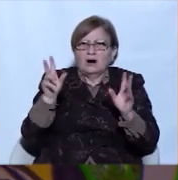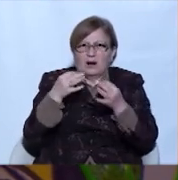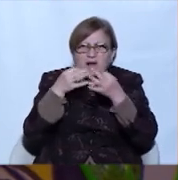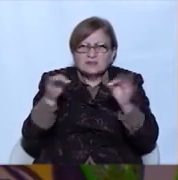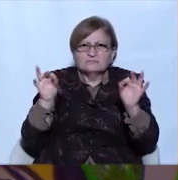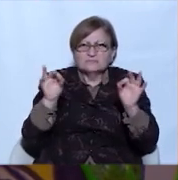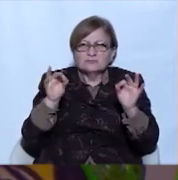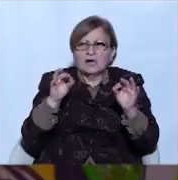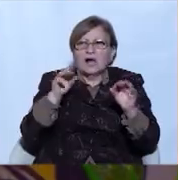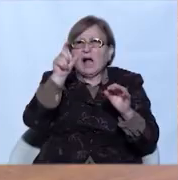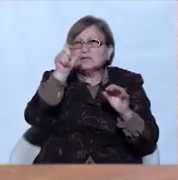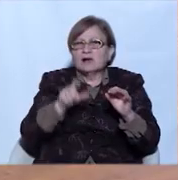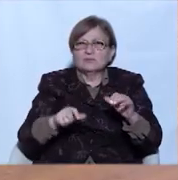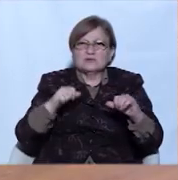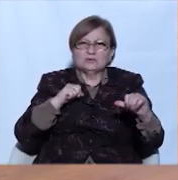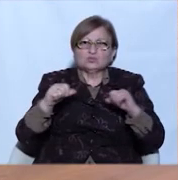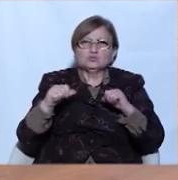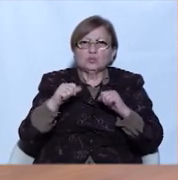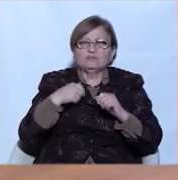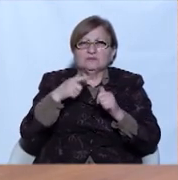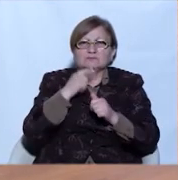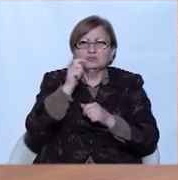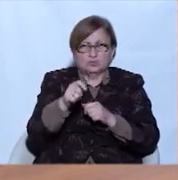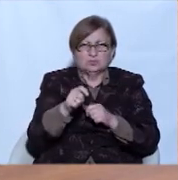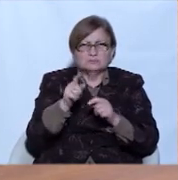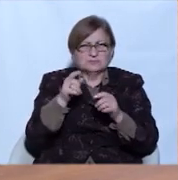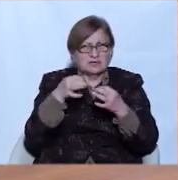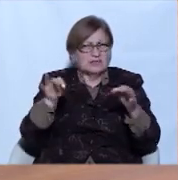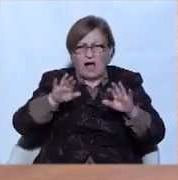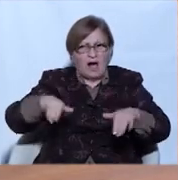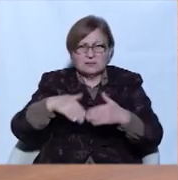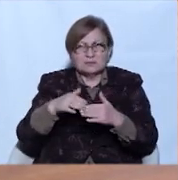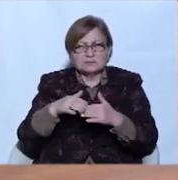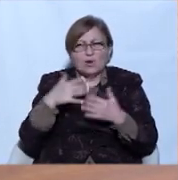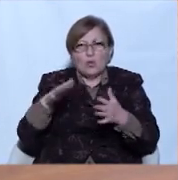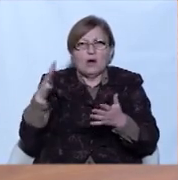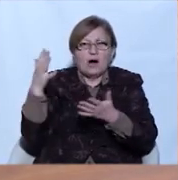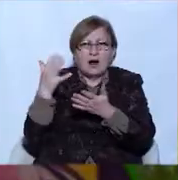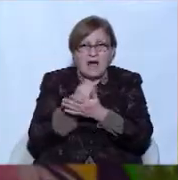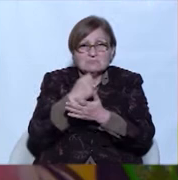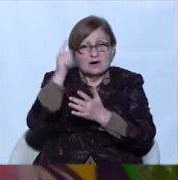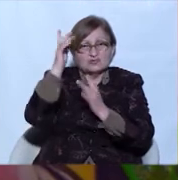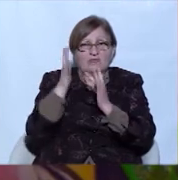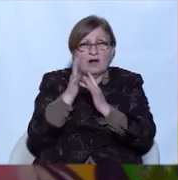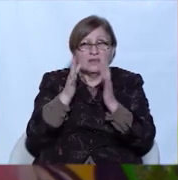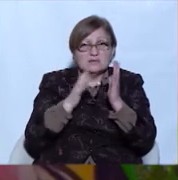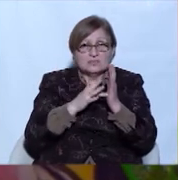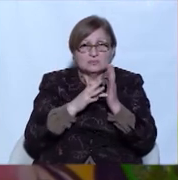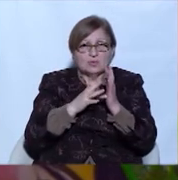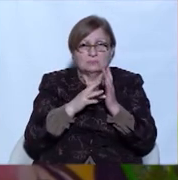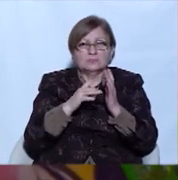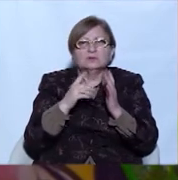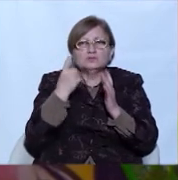რასაც ადამიანურ ცოდვას ვუწოდებთ ჩვენ? გაიმარჯვა იესომ